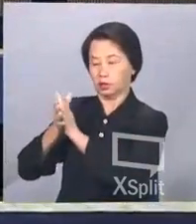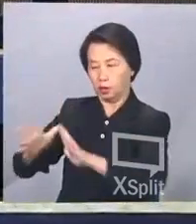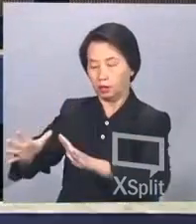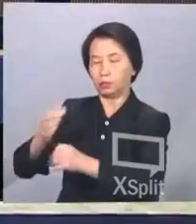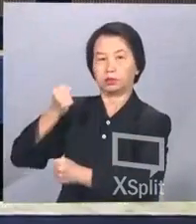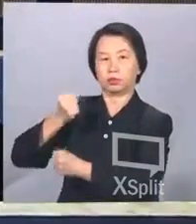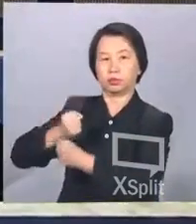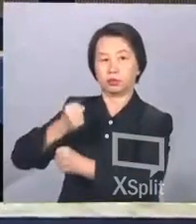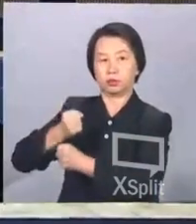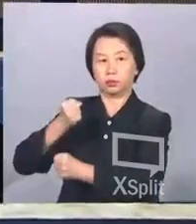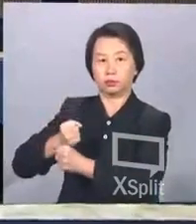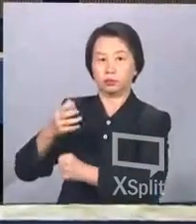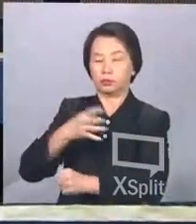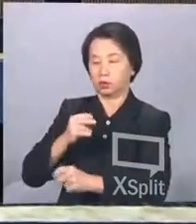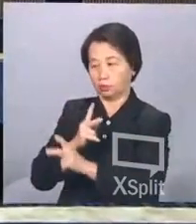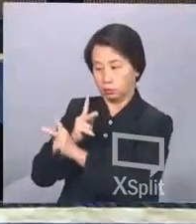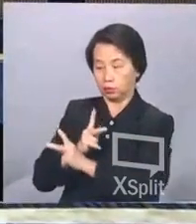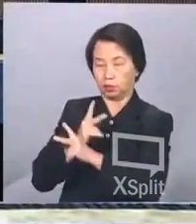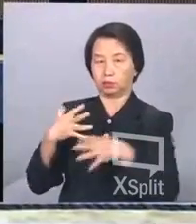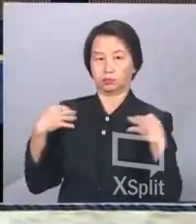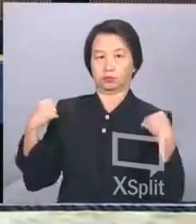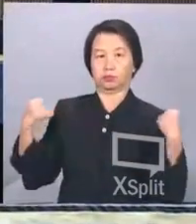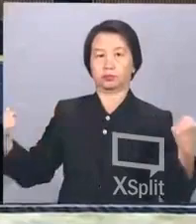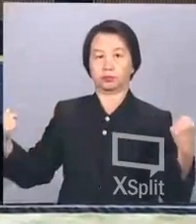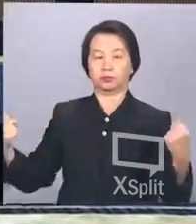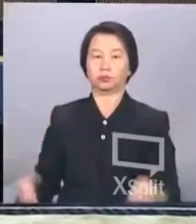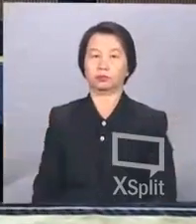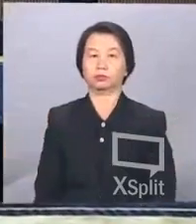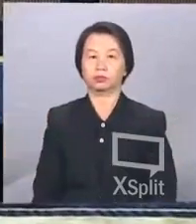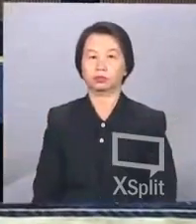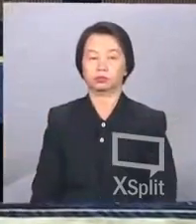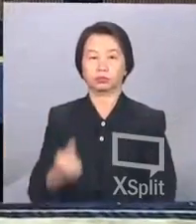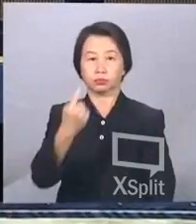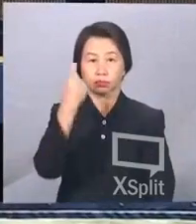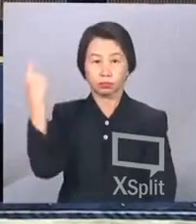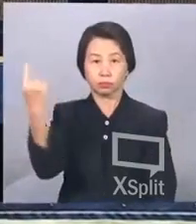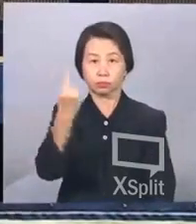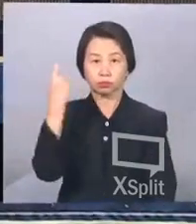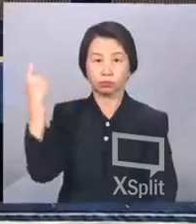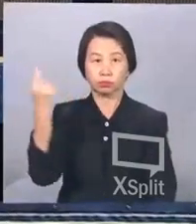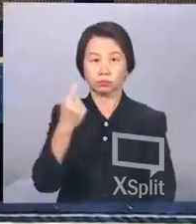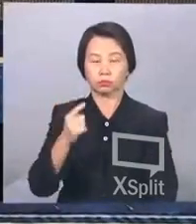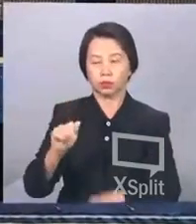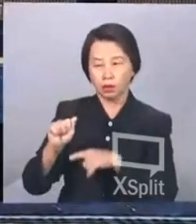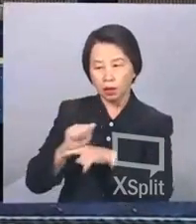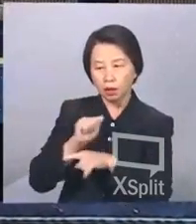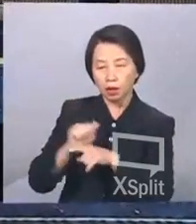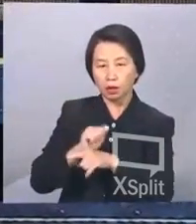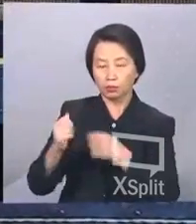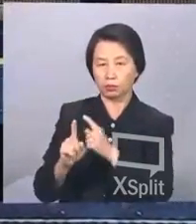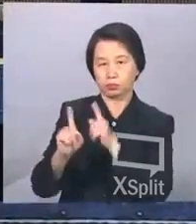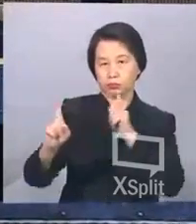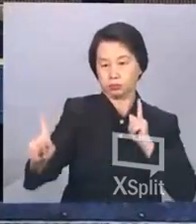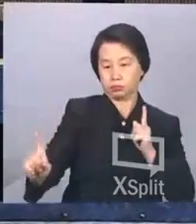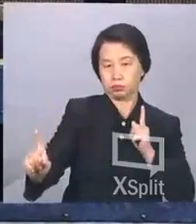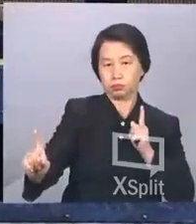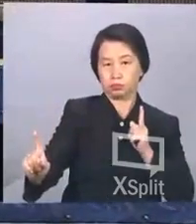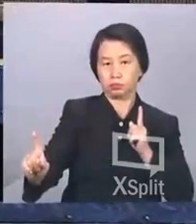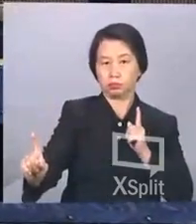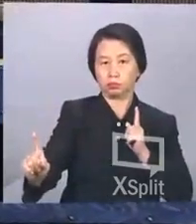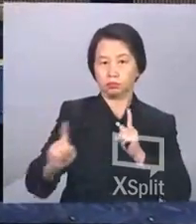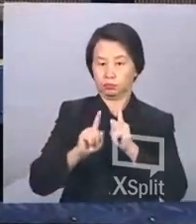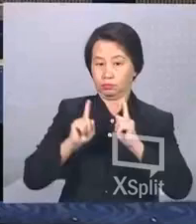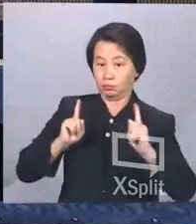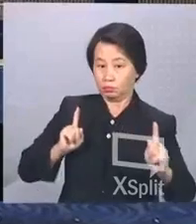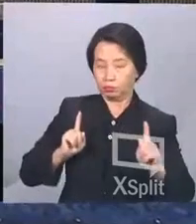bekerja dan jaga kesehatan sentiasa amalkan penjarakan sosial